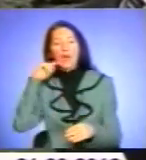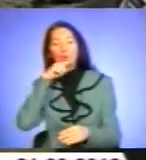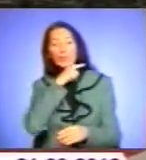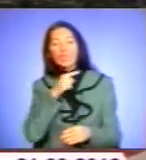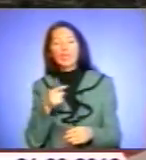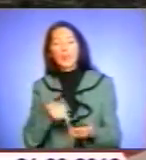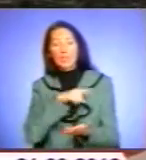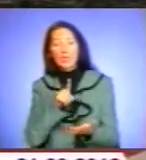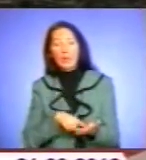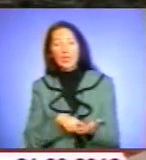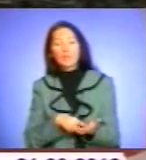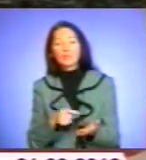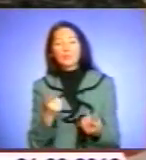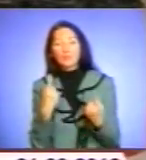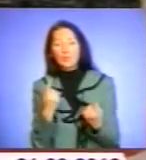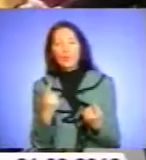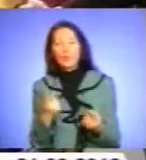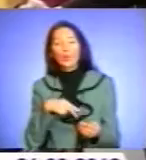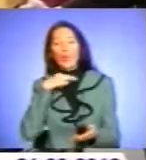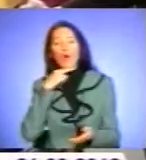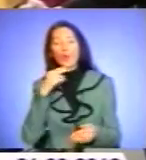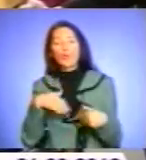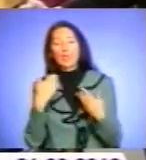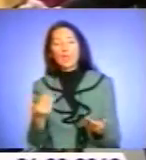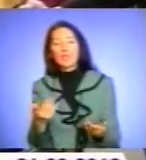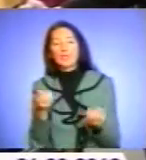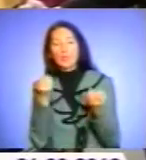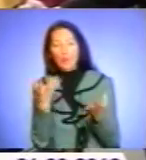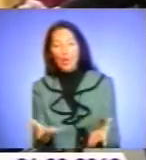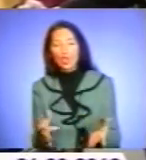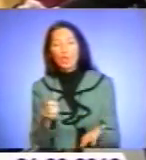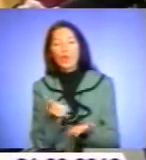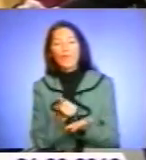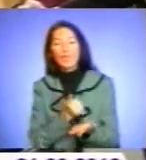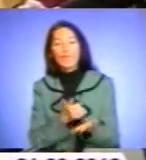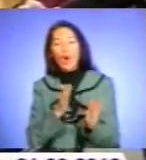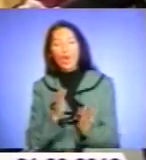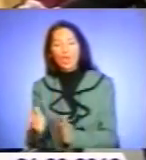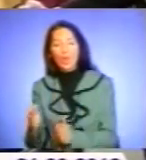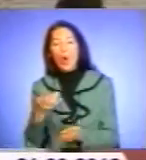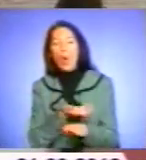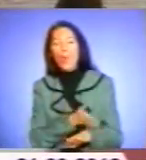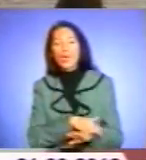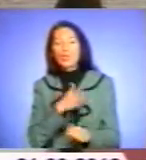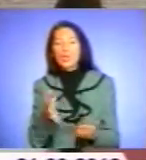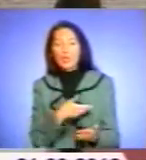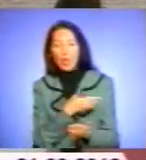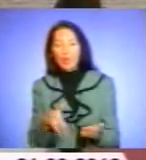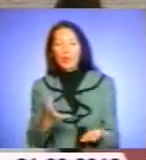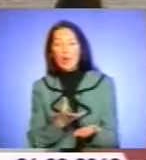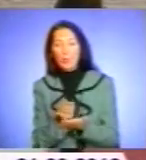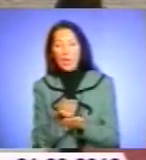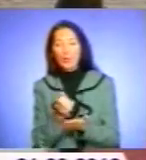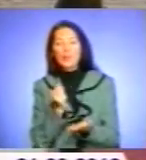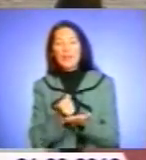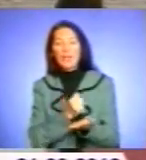увагу приділили спрощенню візового режиму. Адже нещодавно Польща скасувала плату за національні візи для українців. І тепер поляки чекають на